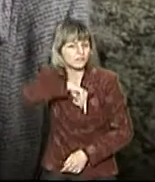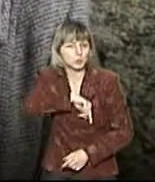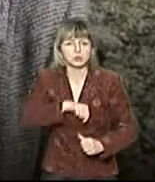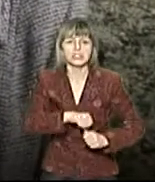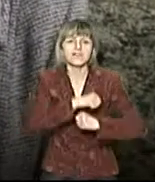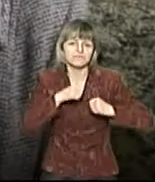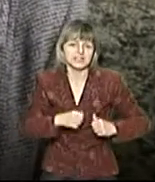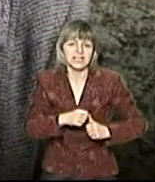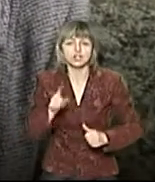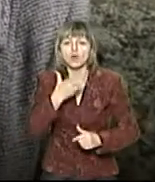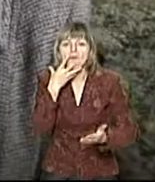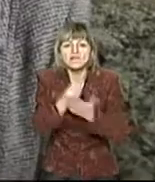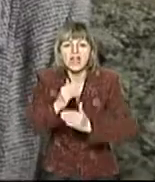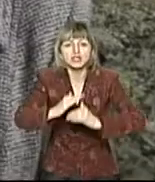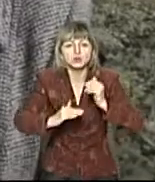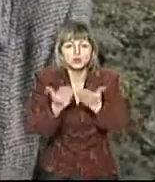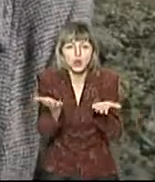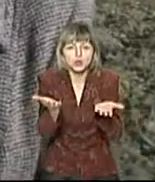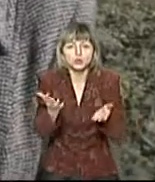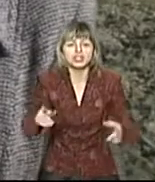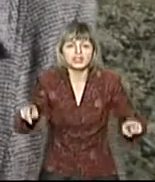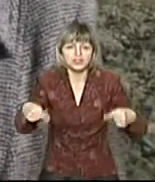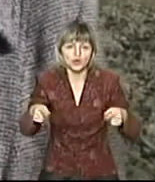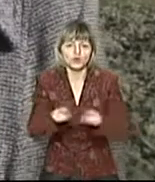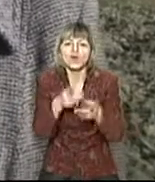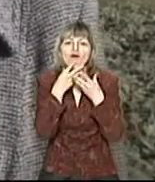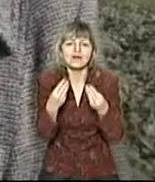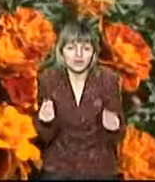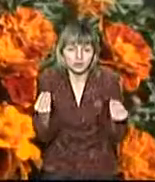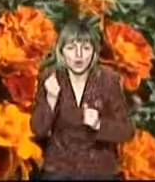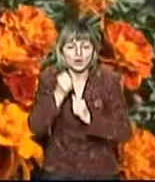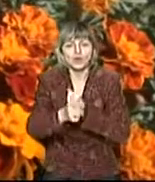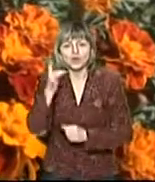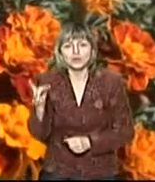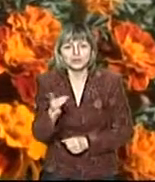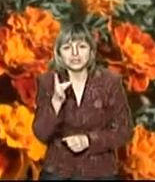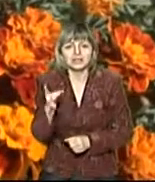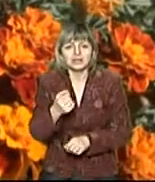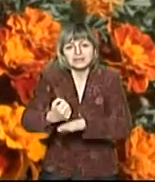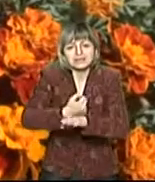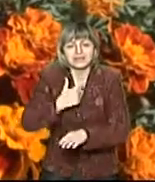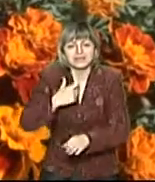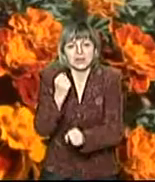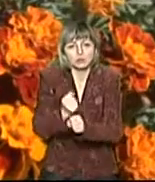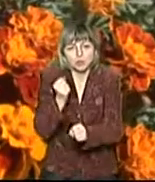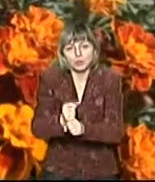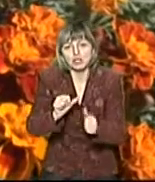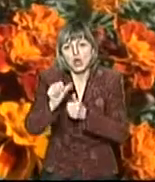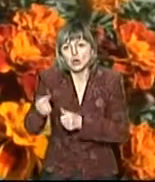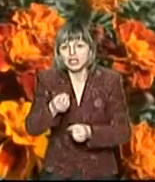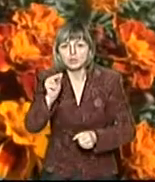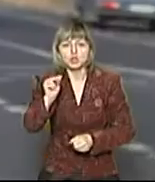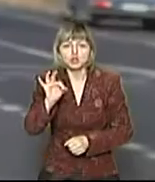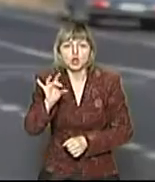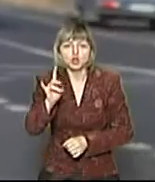щоб власноруч створювати таку красу, кожен раз мотивувати себе до роботи. Окрім чорнобривців,